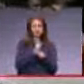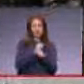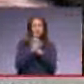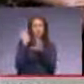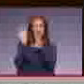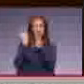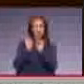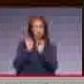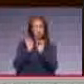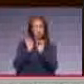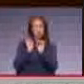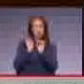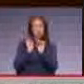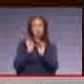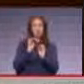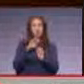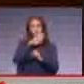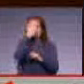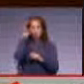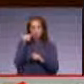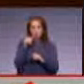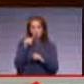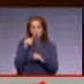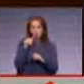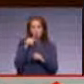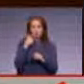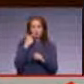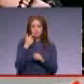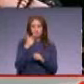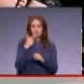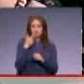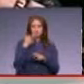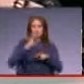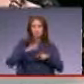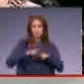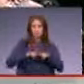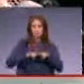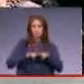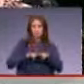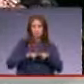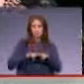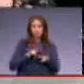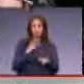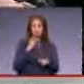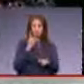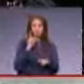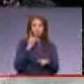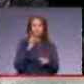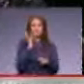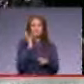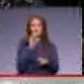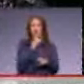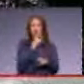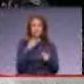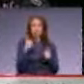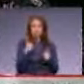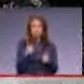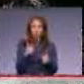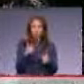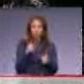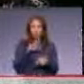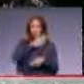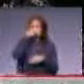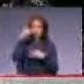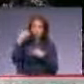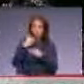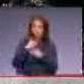هو دايما احسان بيبقى عارف الله يرحمه، لكن ما يقولش حاجه ابدا ابدا ابدا. حاولت